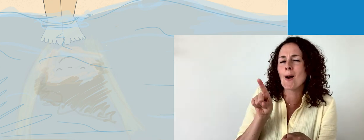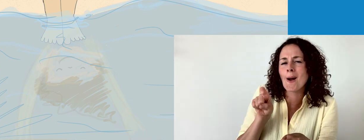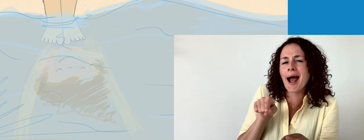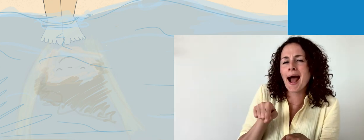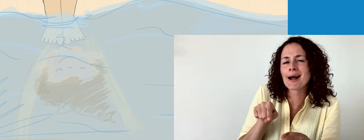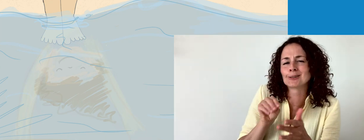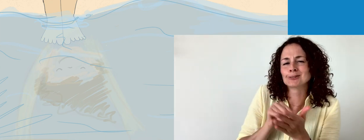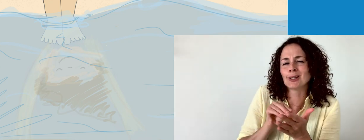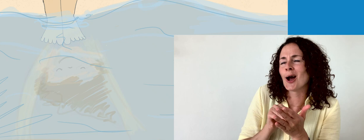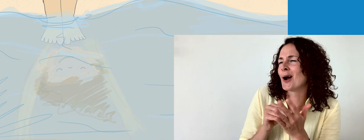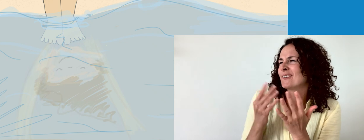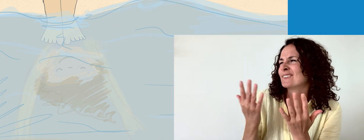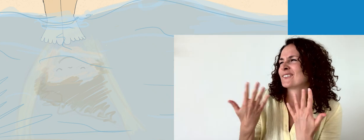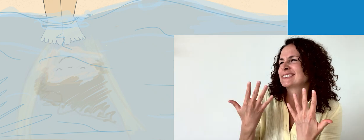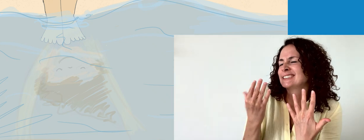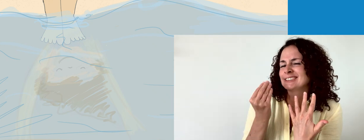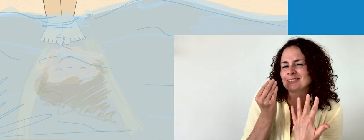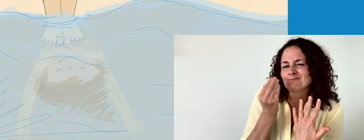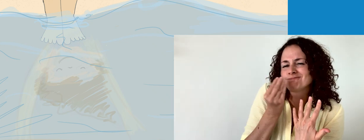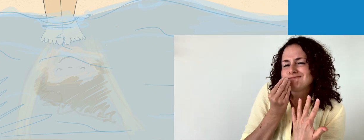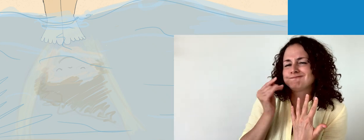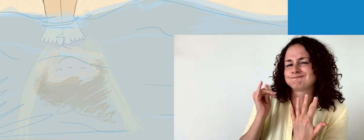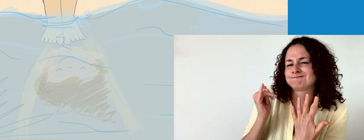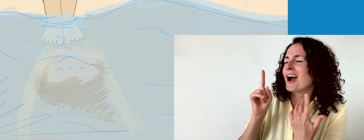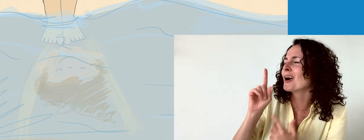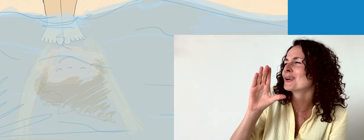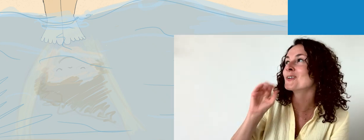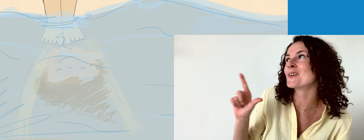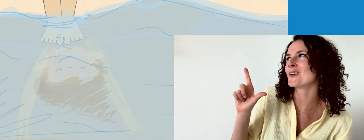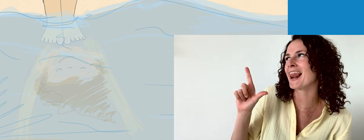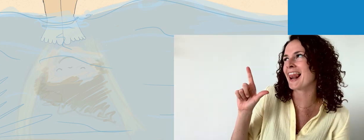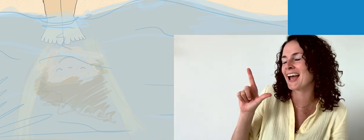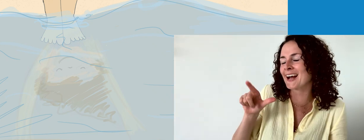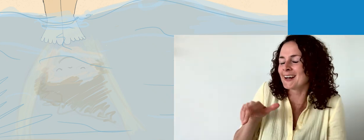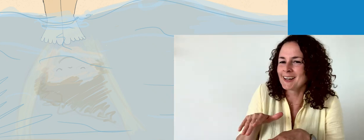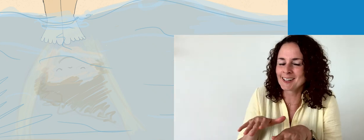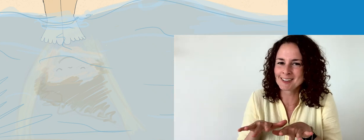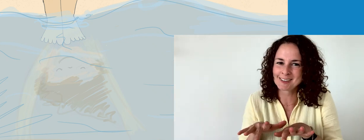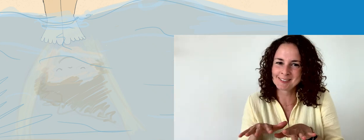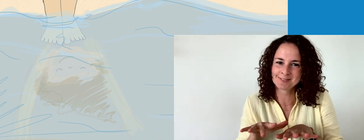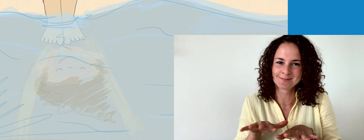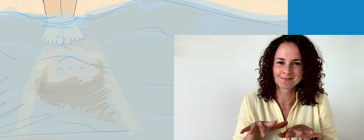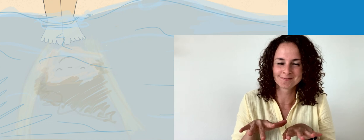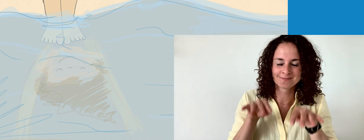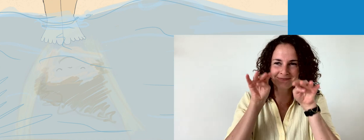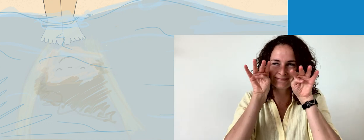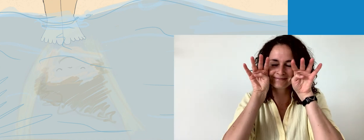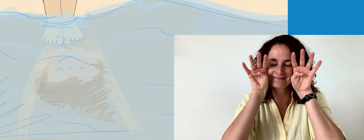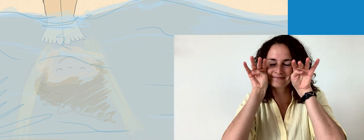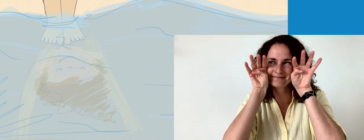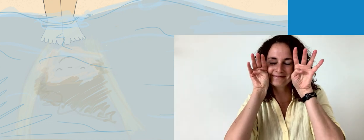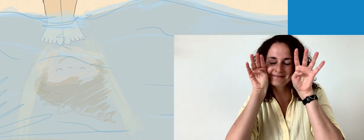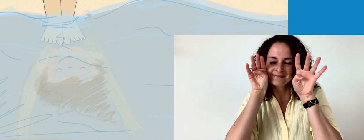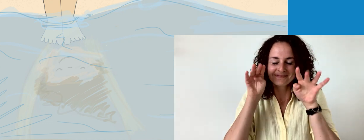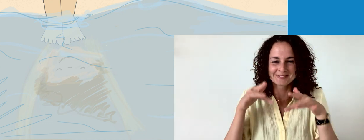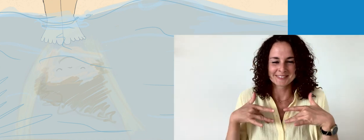O mama Het is nog wel wat frisjes Maar dit is zo cool Roept ze luid Ode's